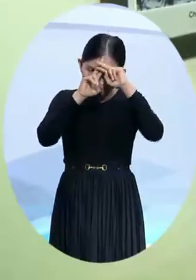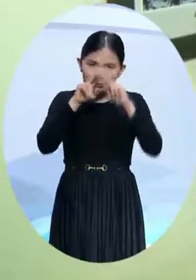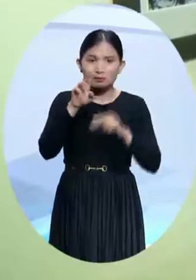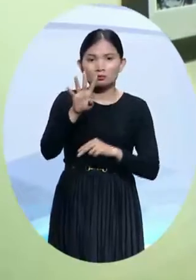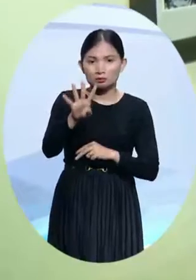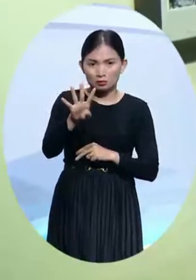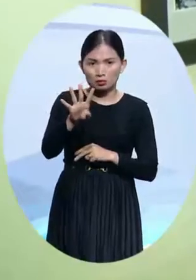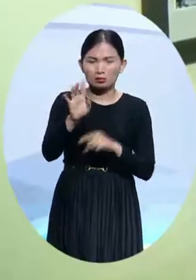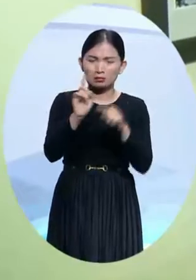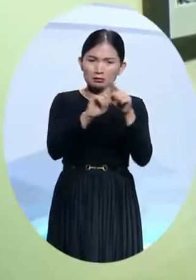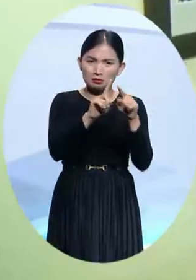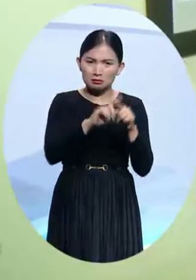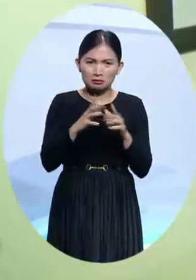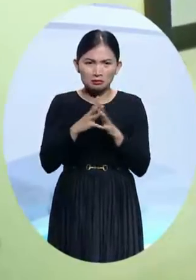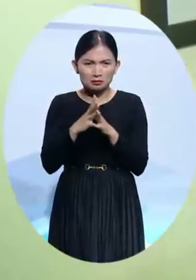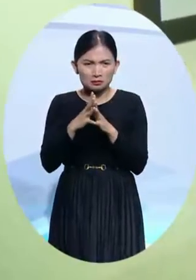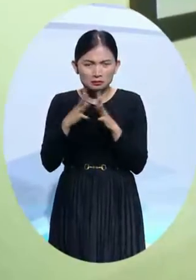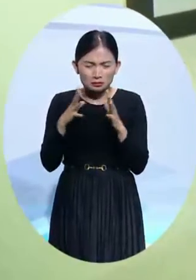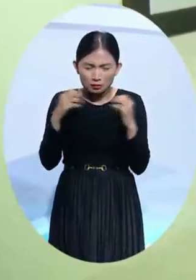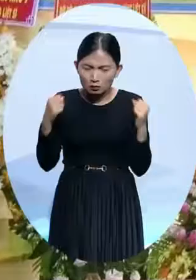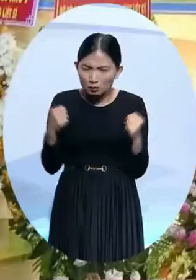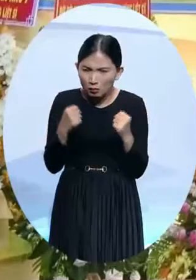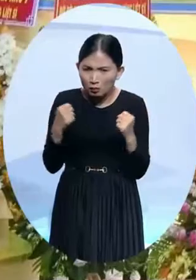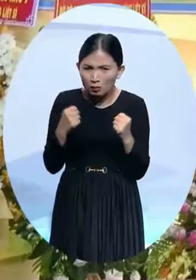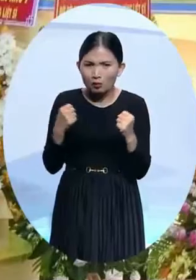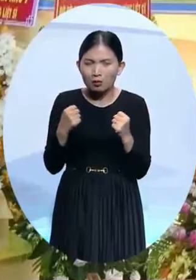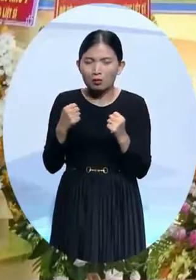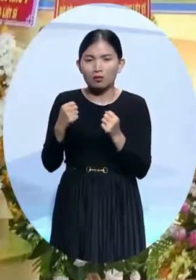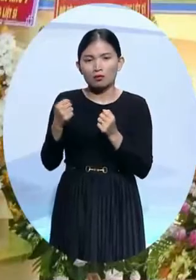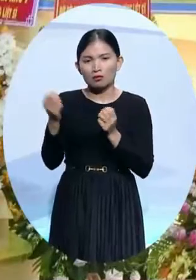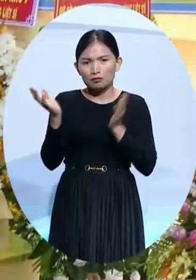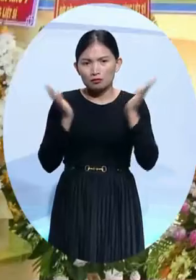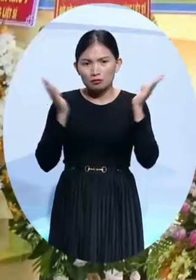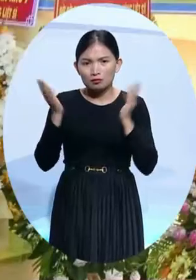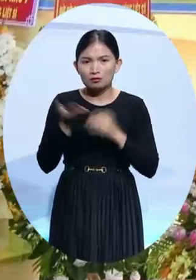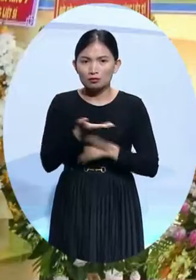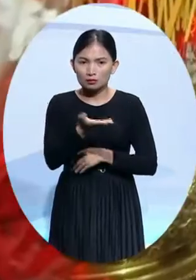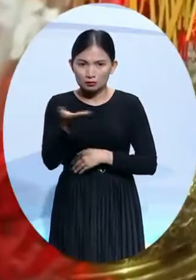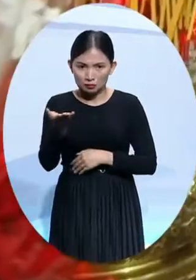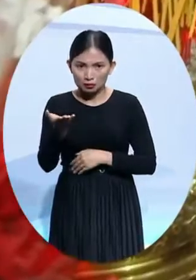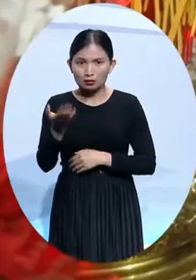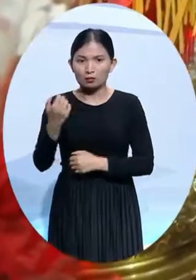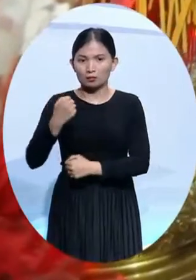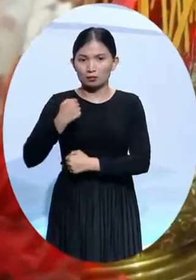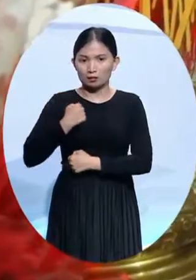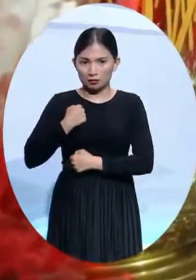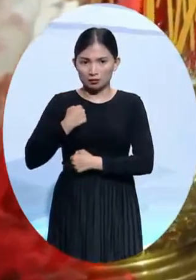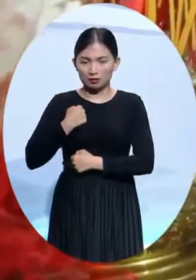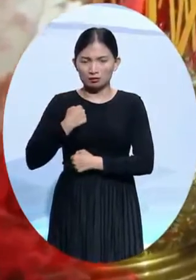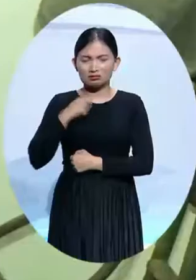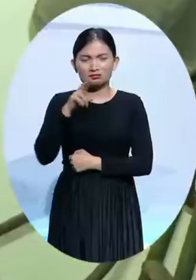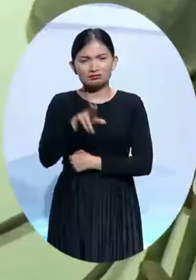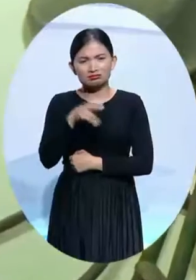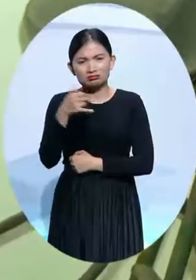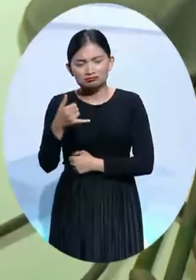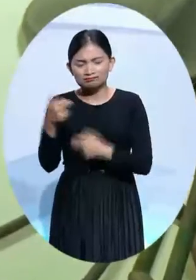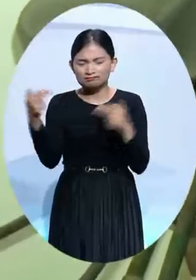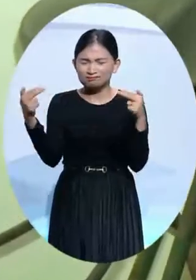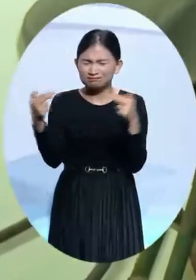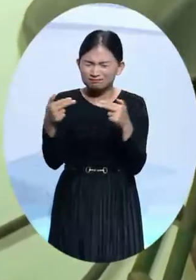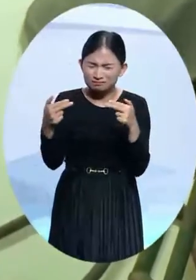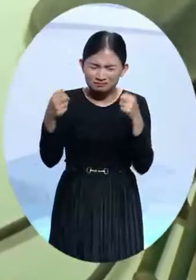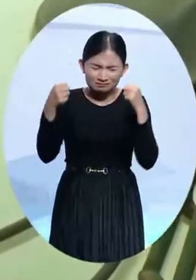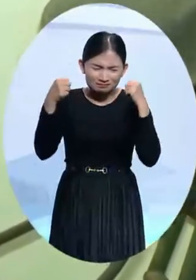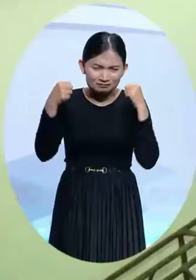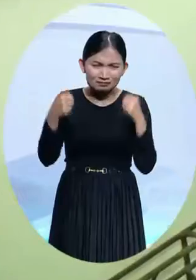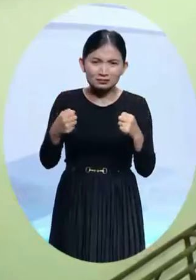cần miền B2, ngày đêm bám sát chiến trường phục vụ các lực lượng vũ trang quân giải phóng. Song, do tính chất ác liệt của cuộc chiến đã có